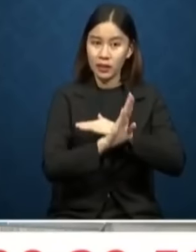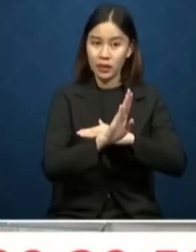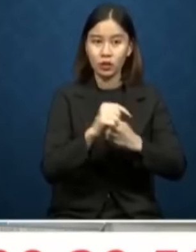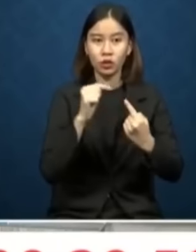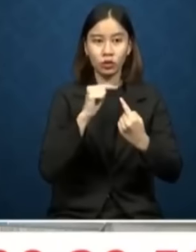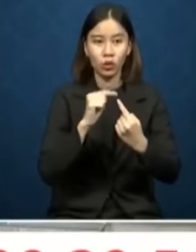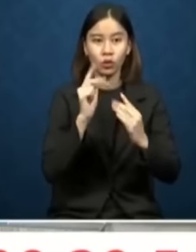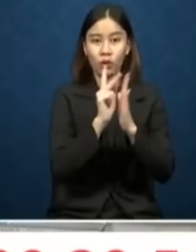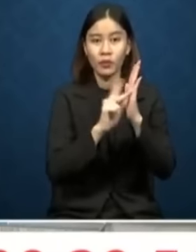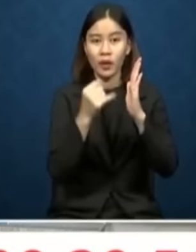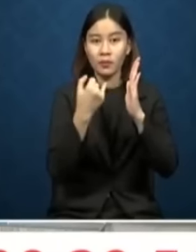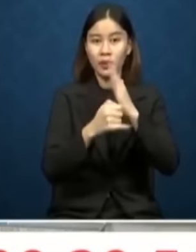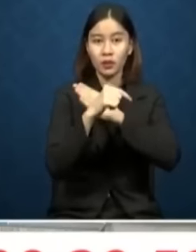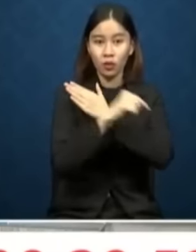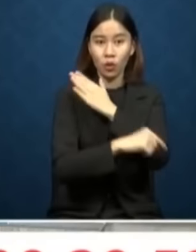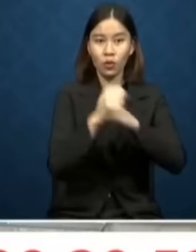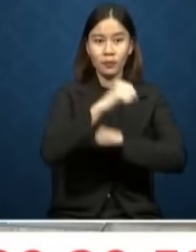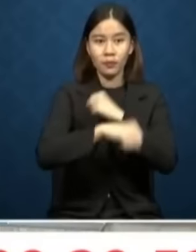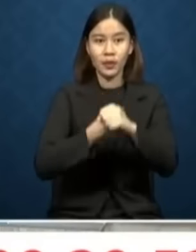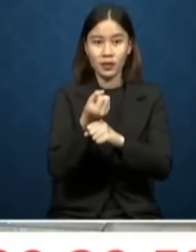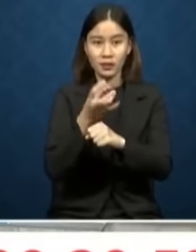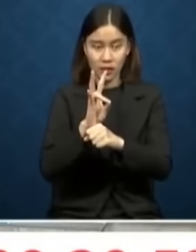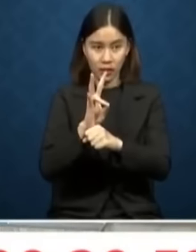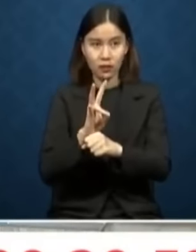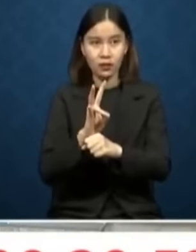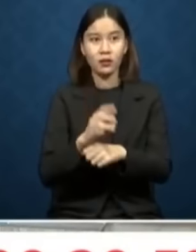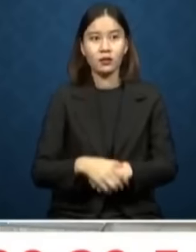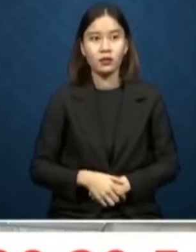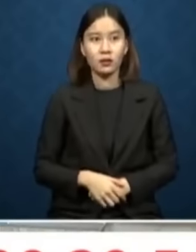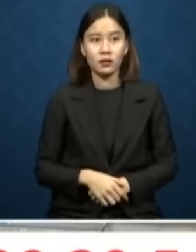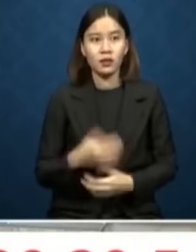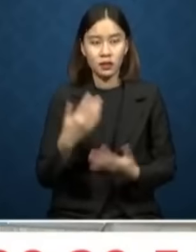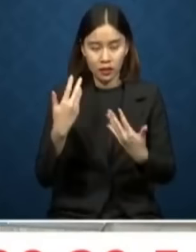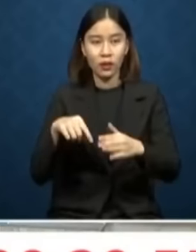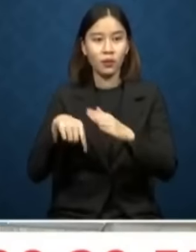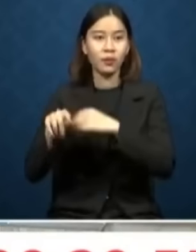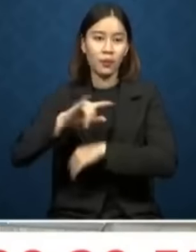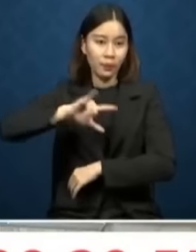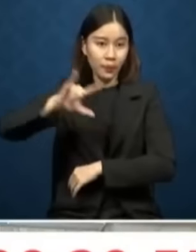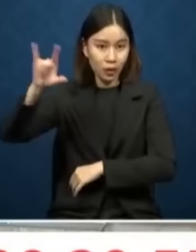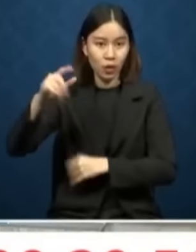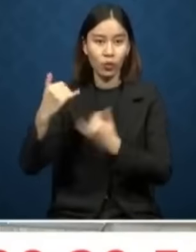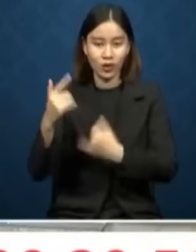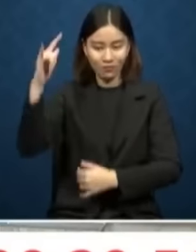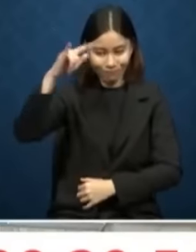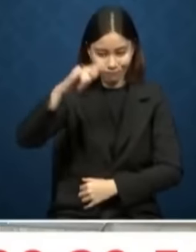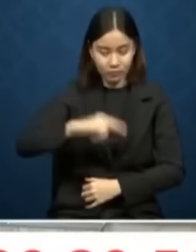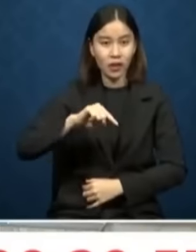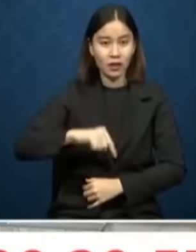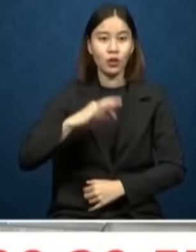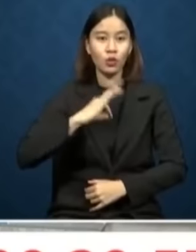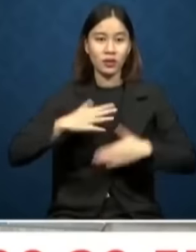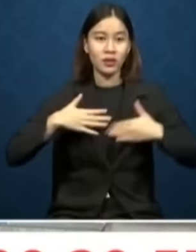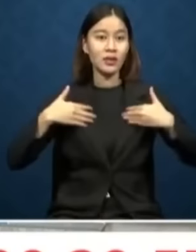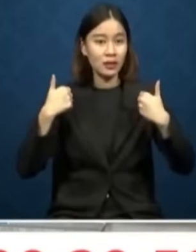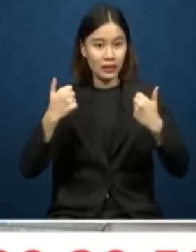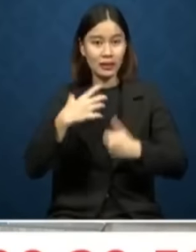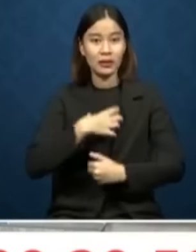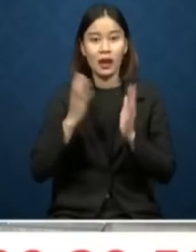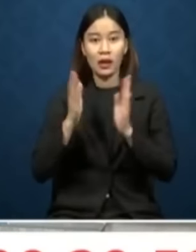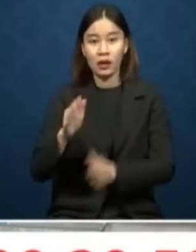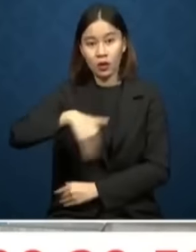จริต17ปีท่านเข้ามาครั้งหนึ่งแล้วออกไปดูโอลิมปิกแล้วไม่กลับมาวันนี้ท่านกลับมาผมยินดีเลยนะครับแล้วผมอยากให้ทุก